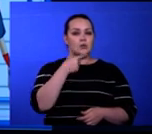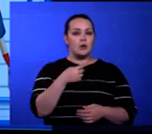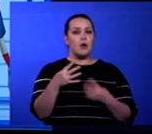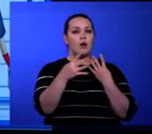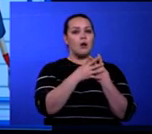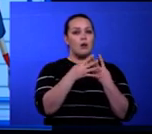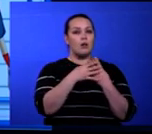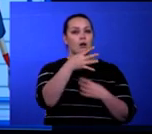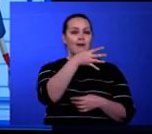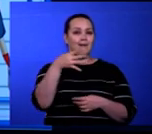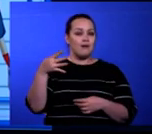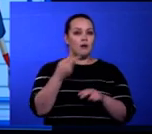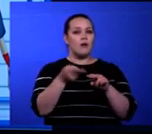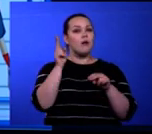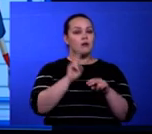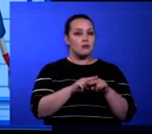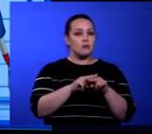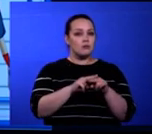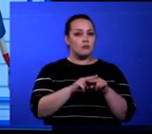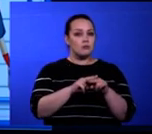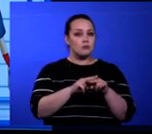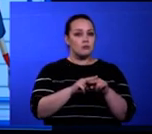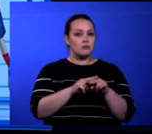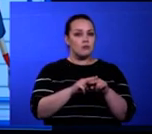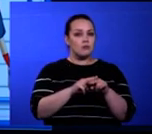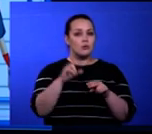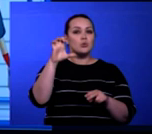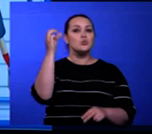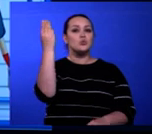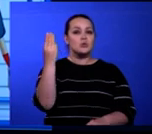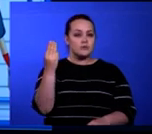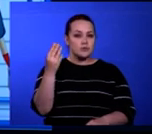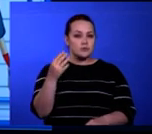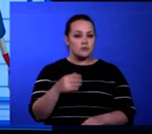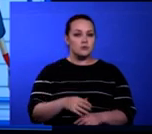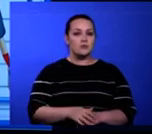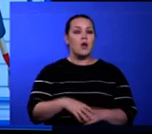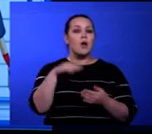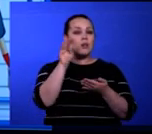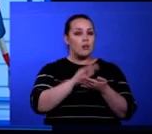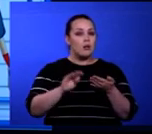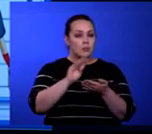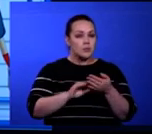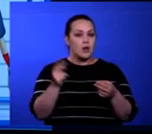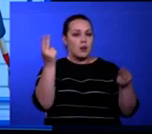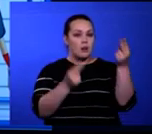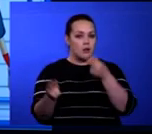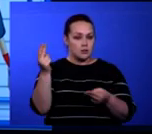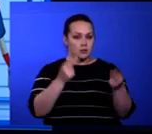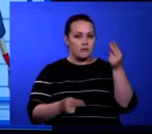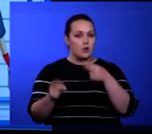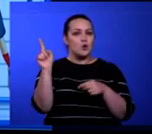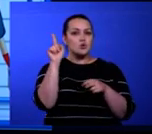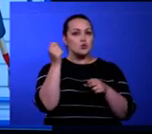клетка, линейка. Это, слышу, существительные. Написать, нарисовать.